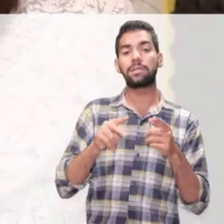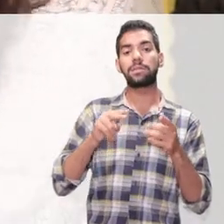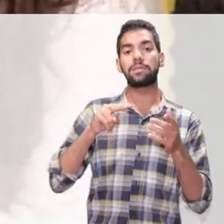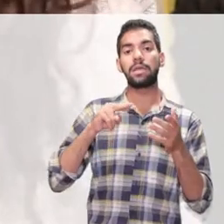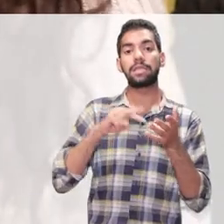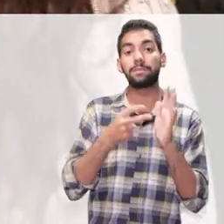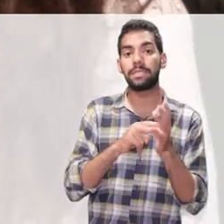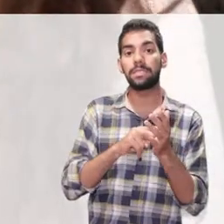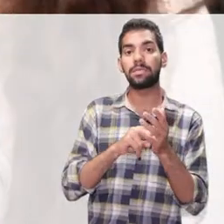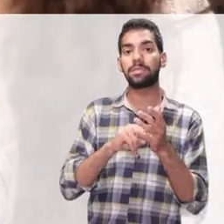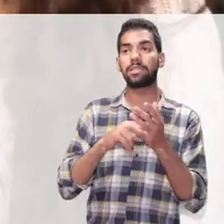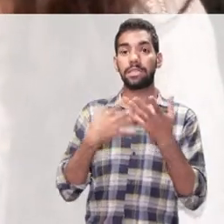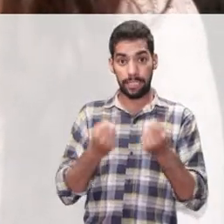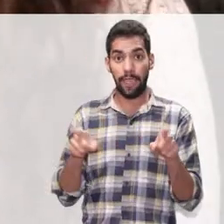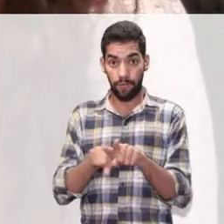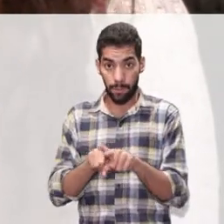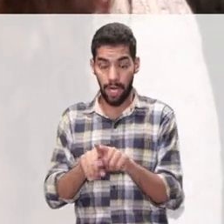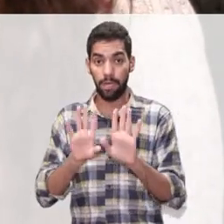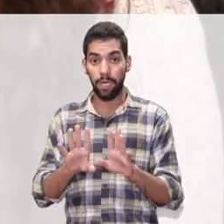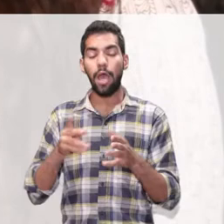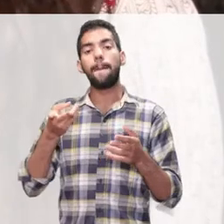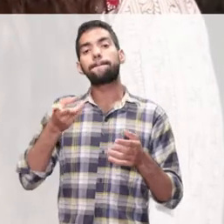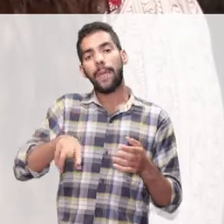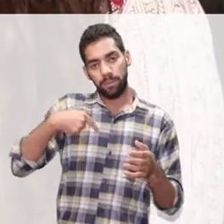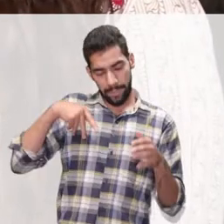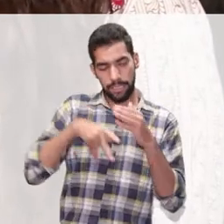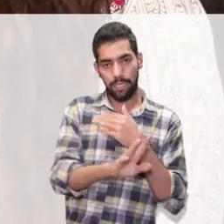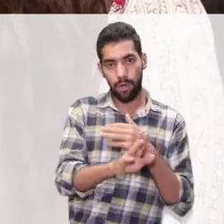सीधे इंटरनेट बटर मैने